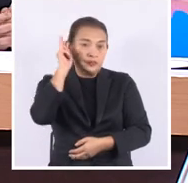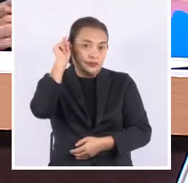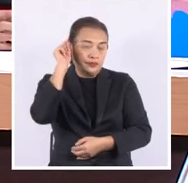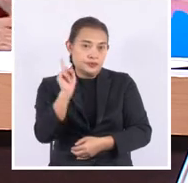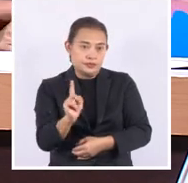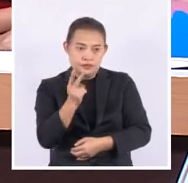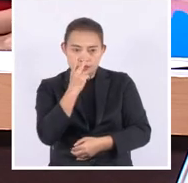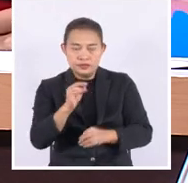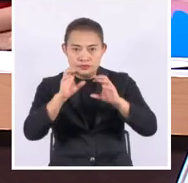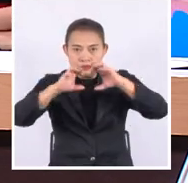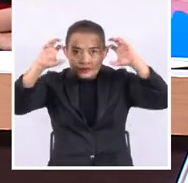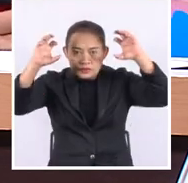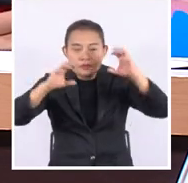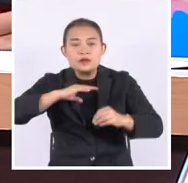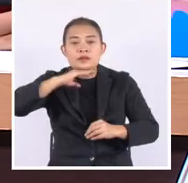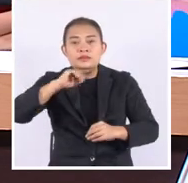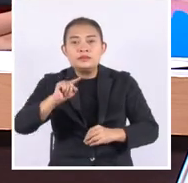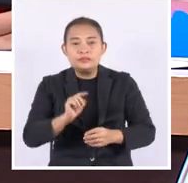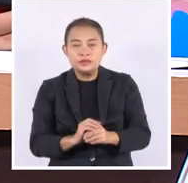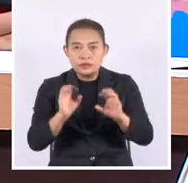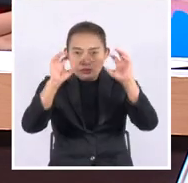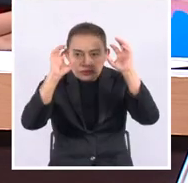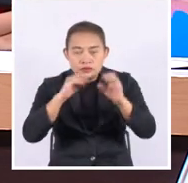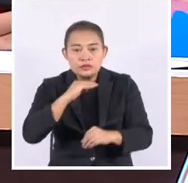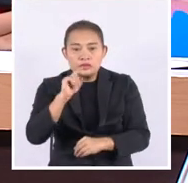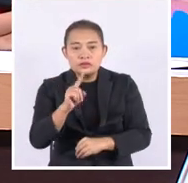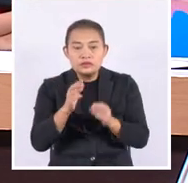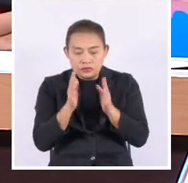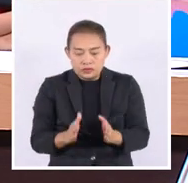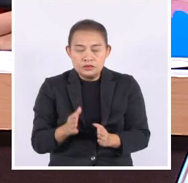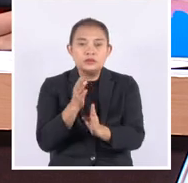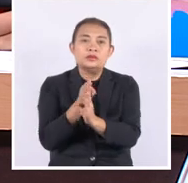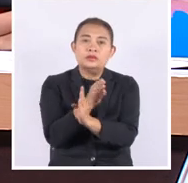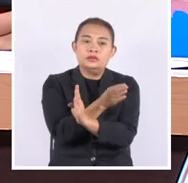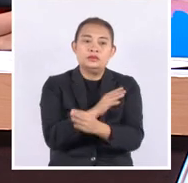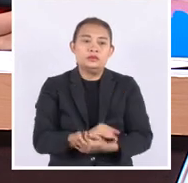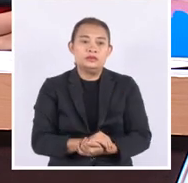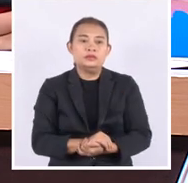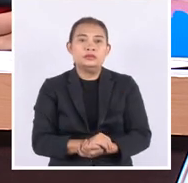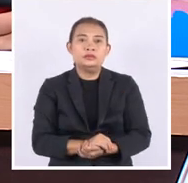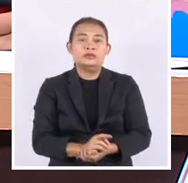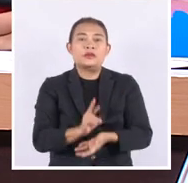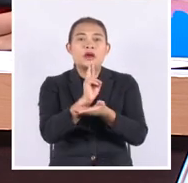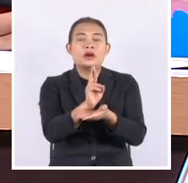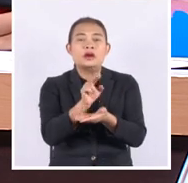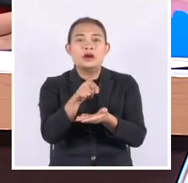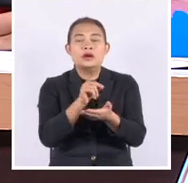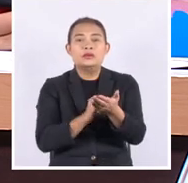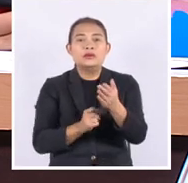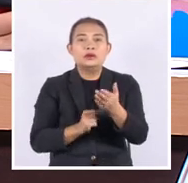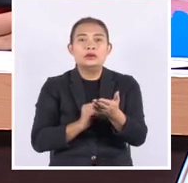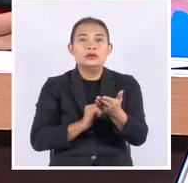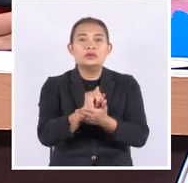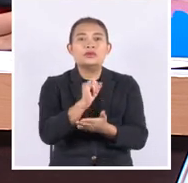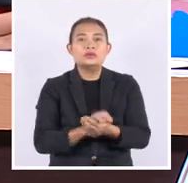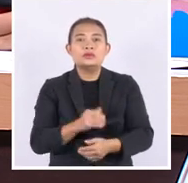อันนี้ผีอิ่มนะฮะเนื่องจากว่าคนนี่นะครับก่อนหน้านี้นะครับถูกรางวัลไปเลี้ยงหมูกระทะพอเลี้ยงหมูกระทะ